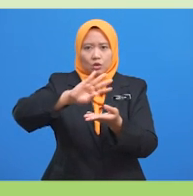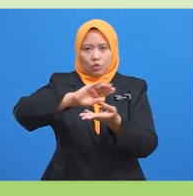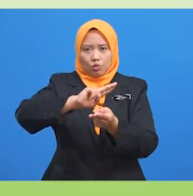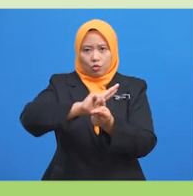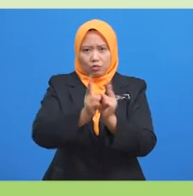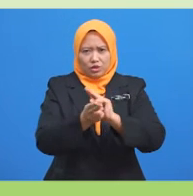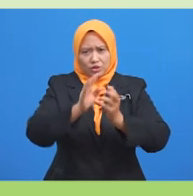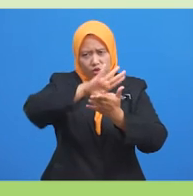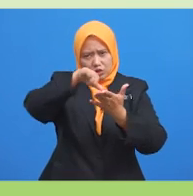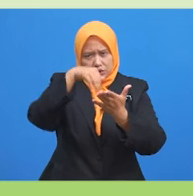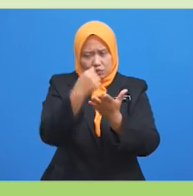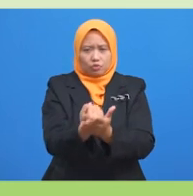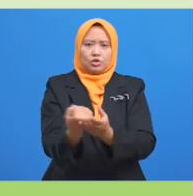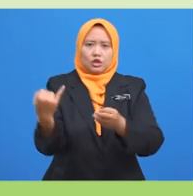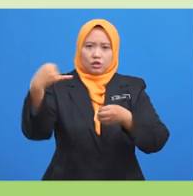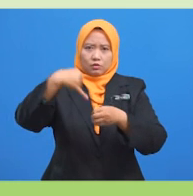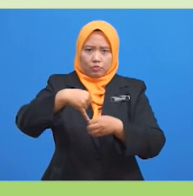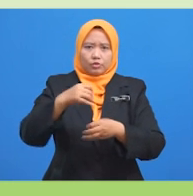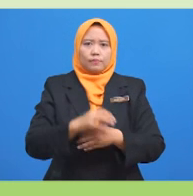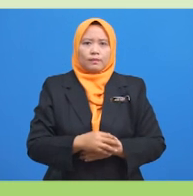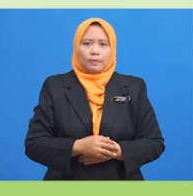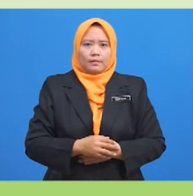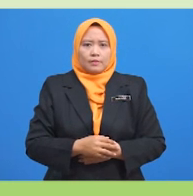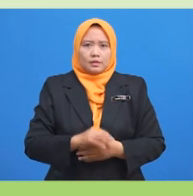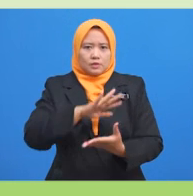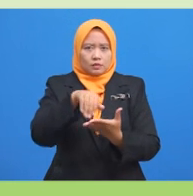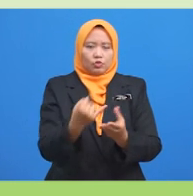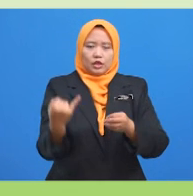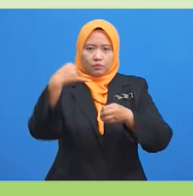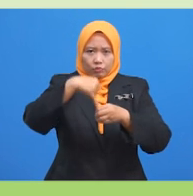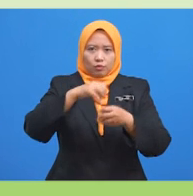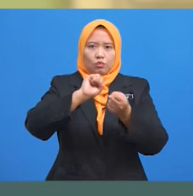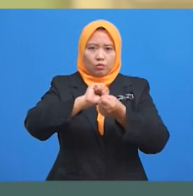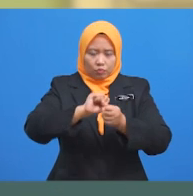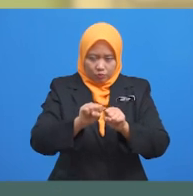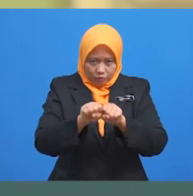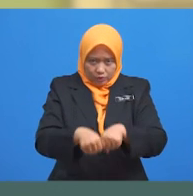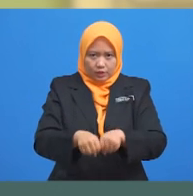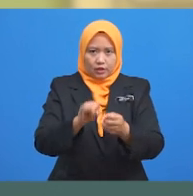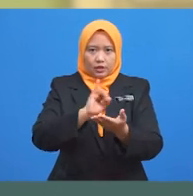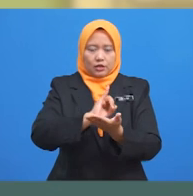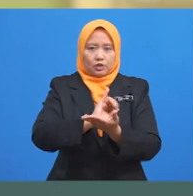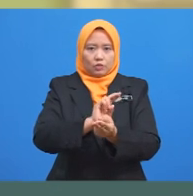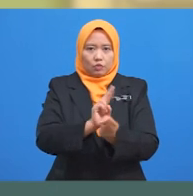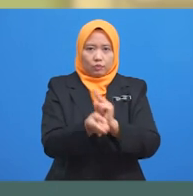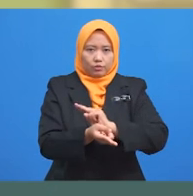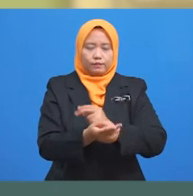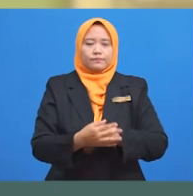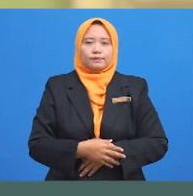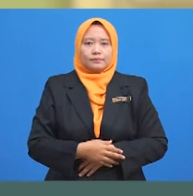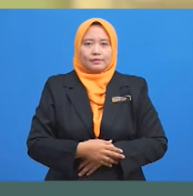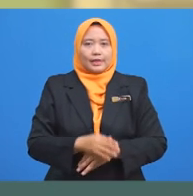Semua input boleh diubah. Ia melibatkan kos berubah sahaja. Setiap output